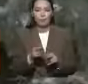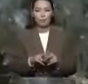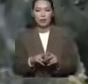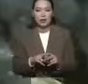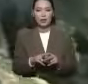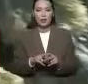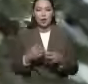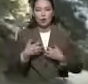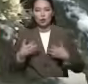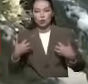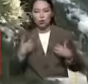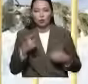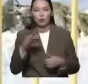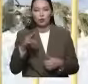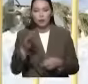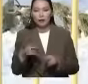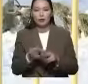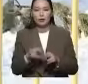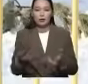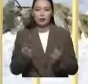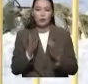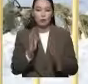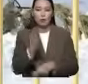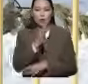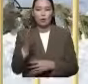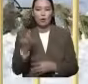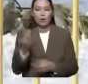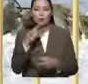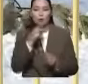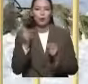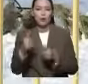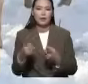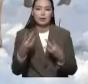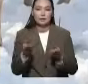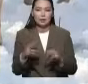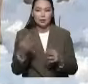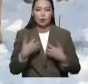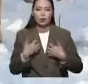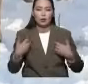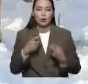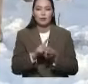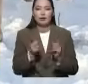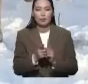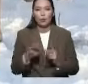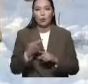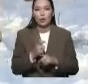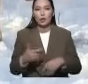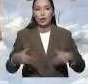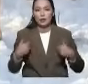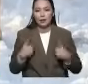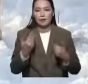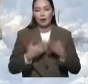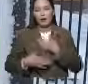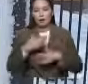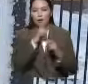мен қарағайларды қабылдауда. Мейрам қарсаңында кесіліп кейін қоқыстарда қалатын қылқан жапырақтылар жануарларға қорек әрі табиғи төсеніш бола алады.